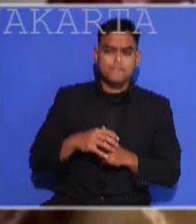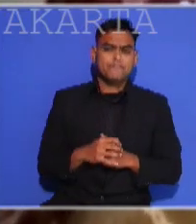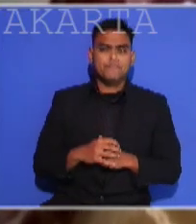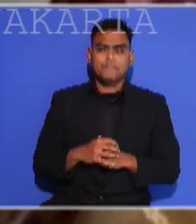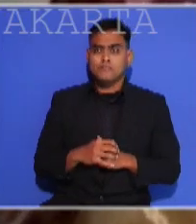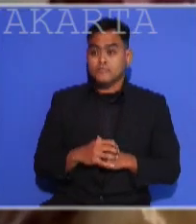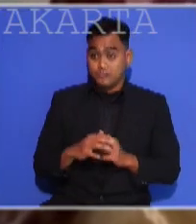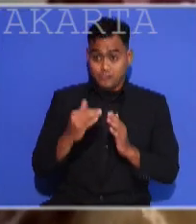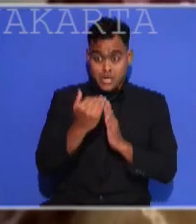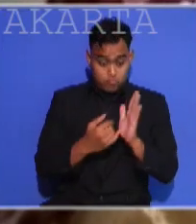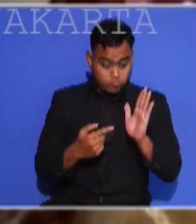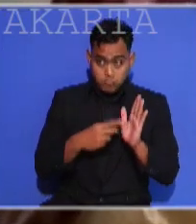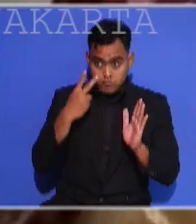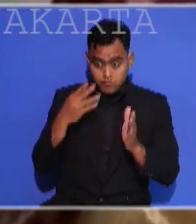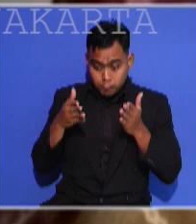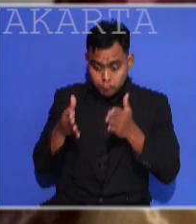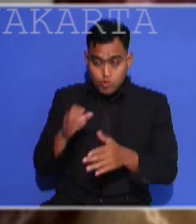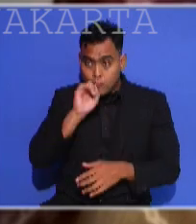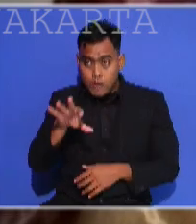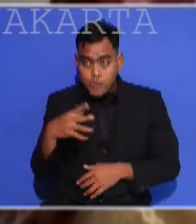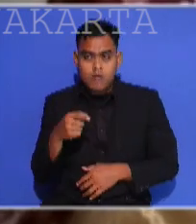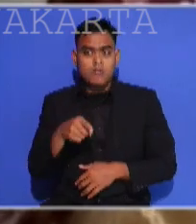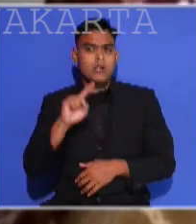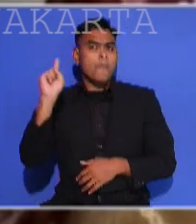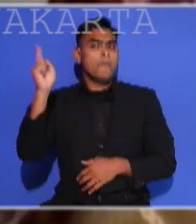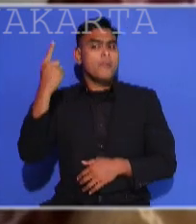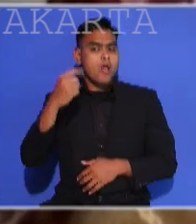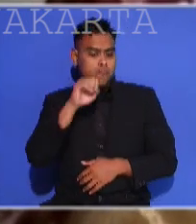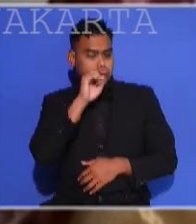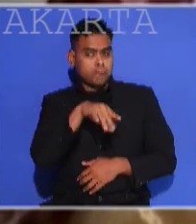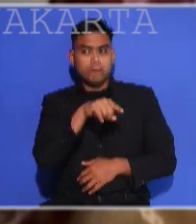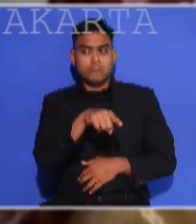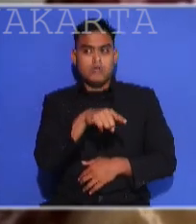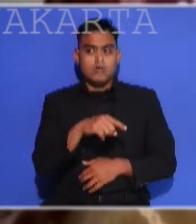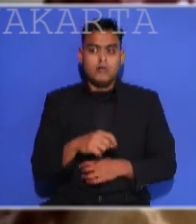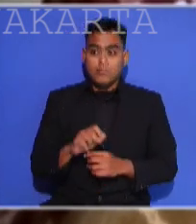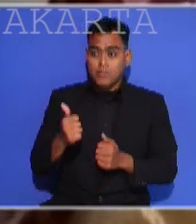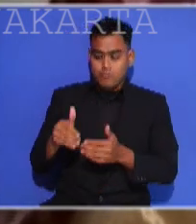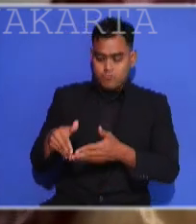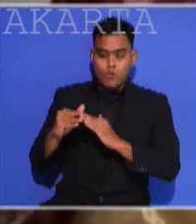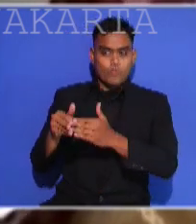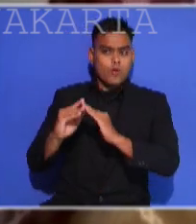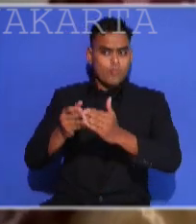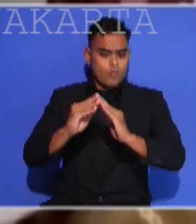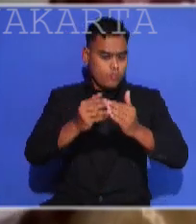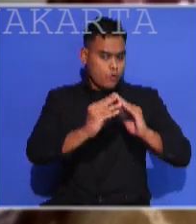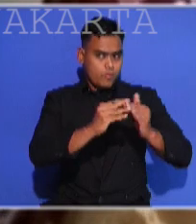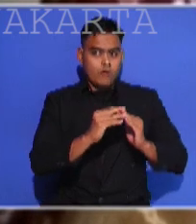pema untuk melakukan percepatan pembangunan masyarakat tangguh